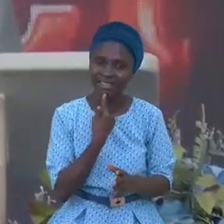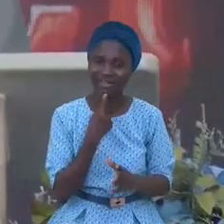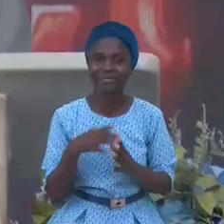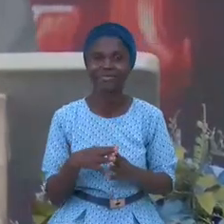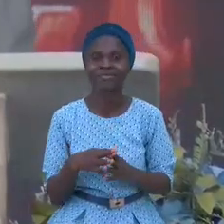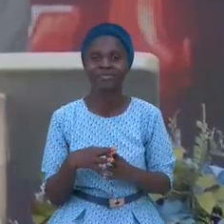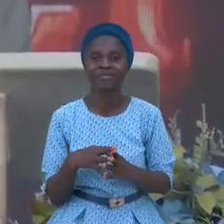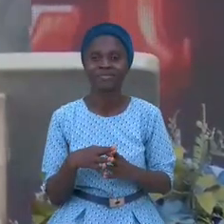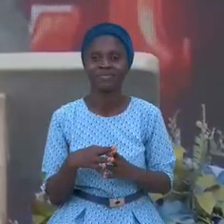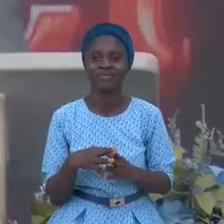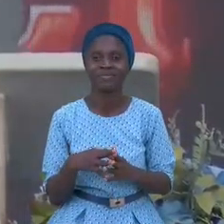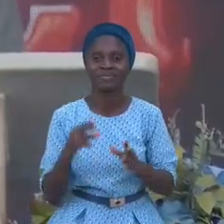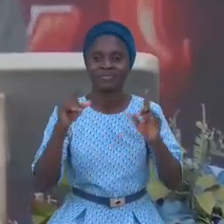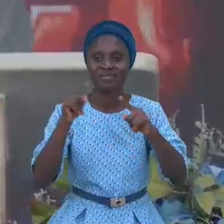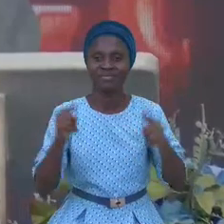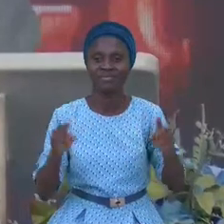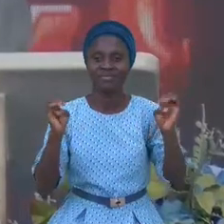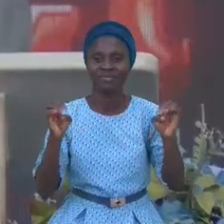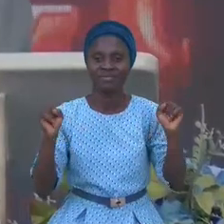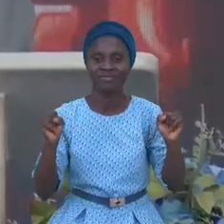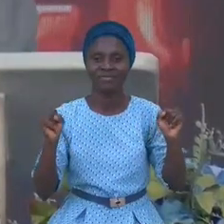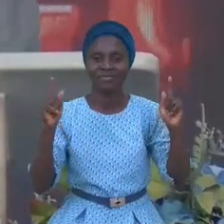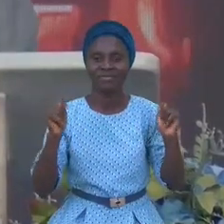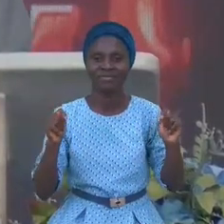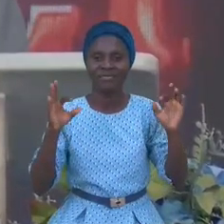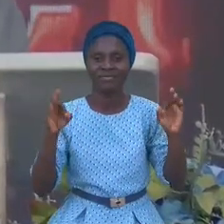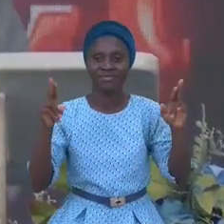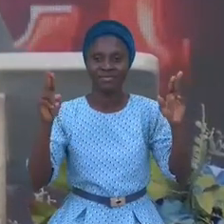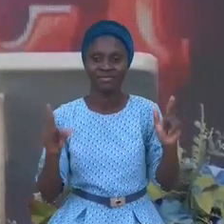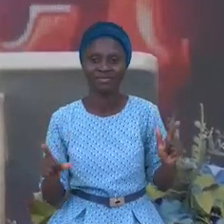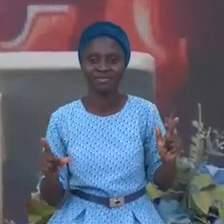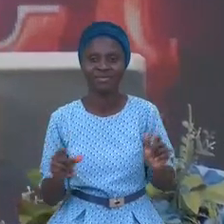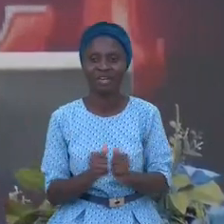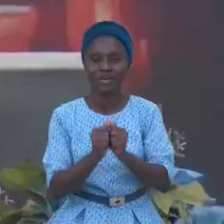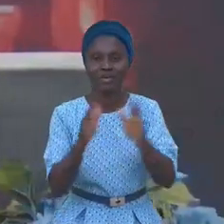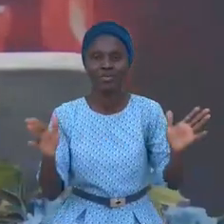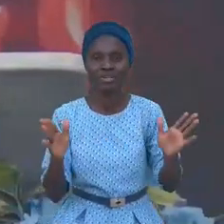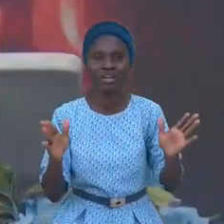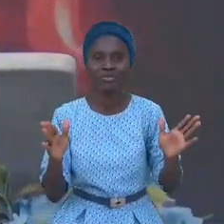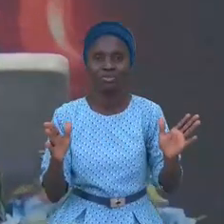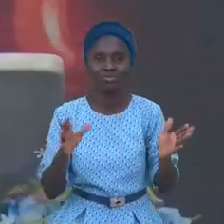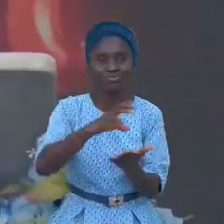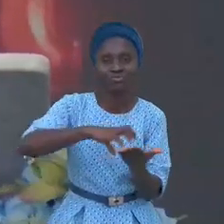Zestueux. Sans zigzag. Comme son zèle.